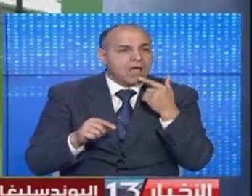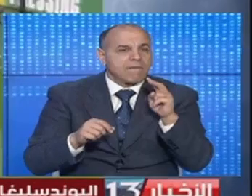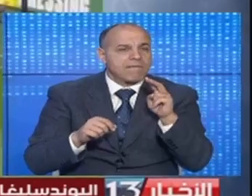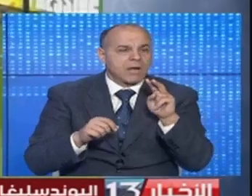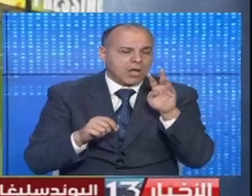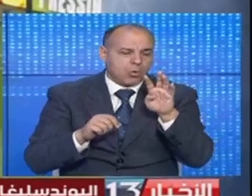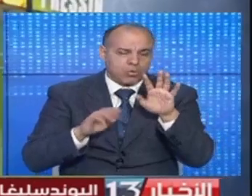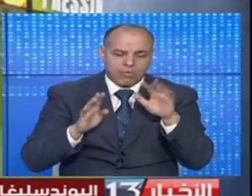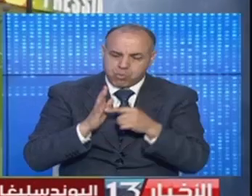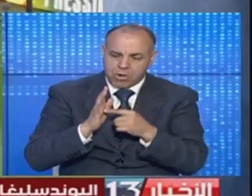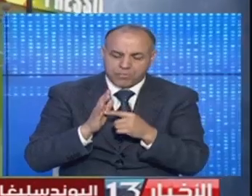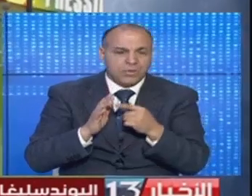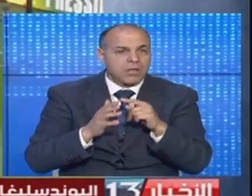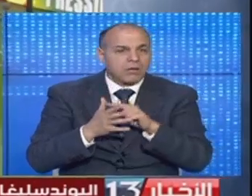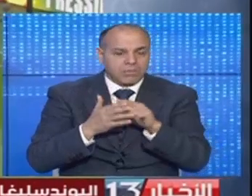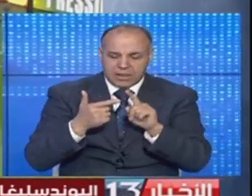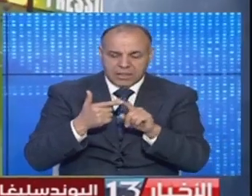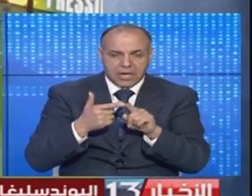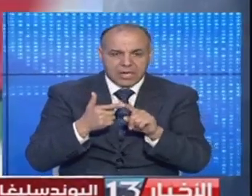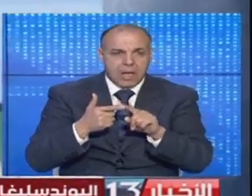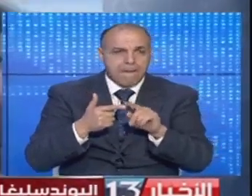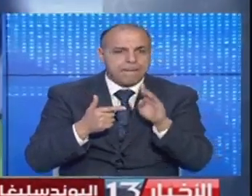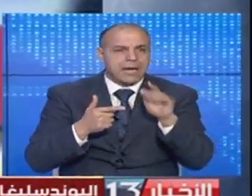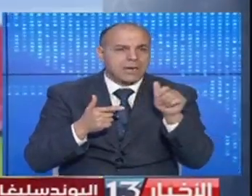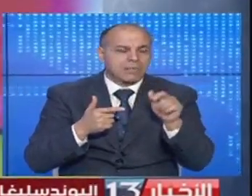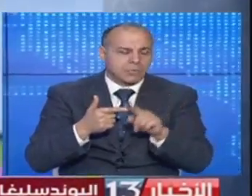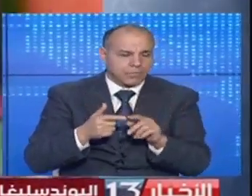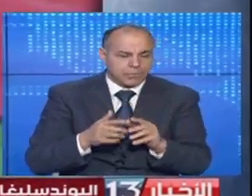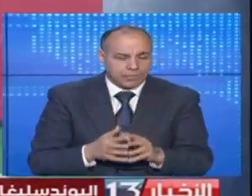واربعين نقطه في المركز الثاني خلف المتصدر